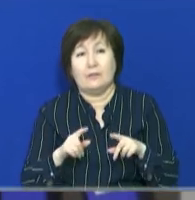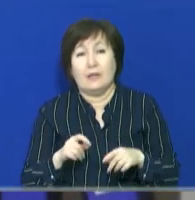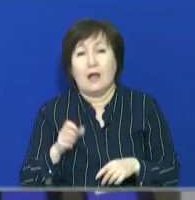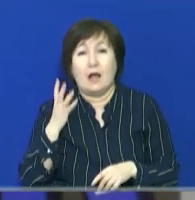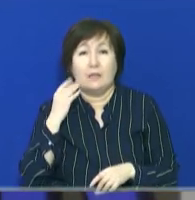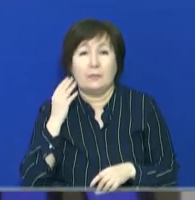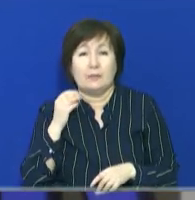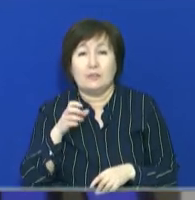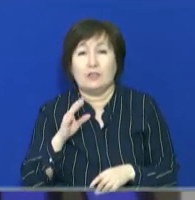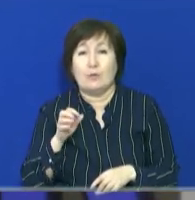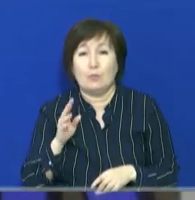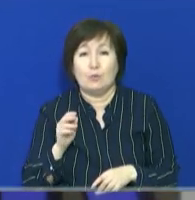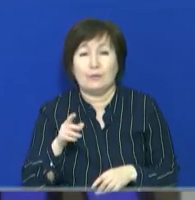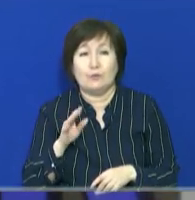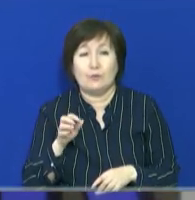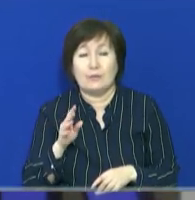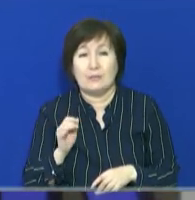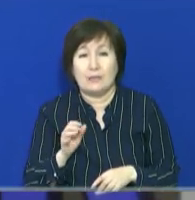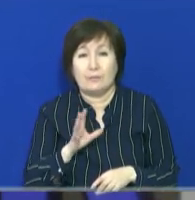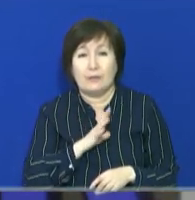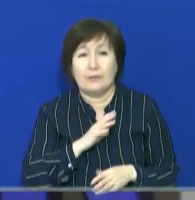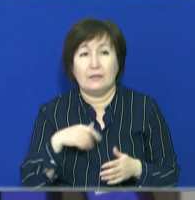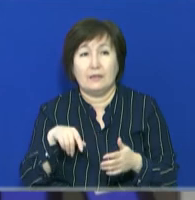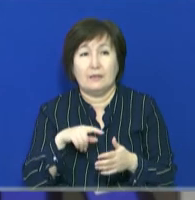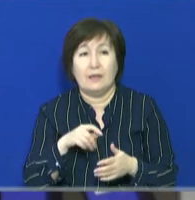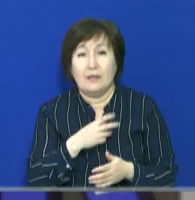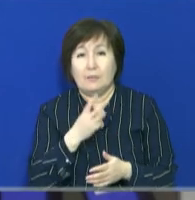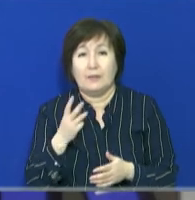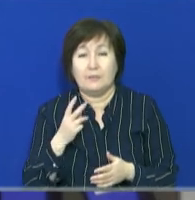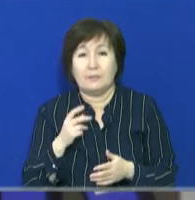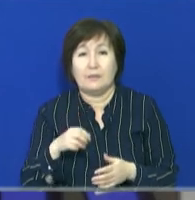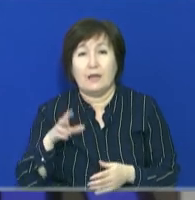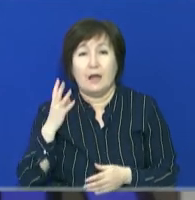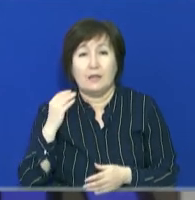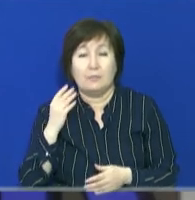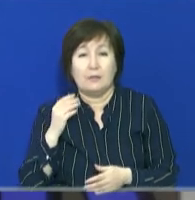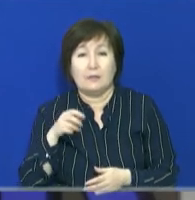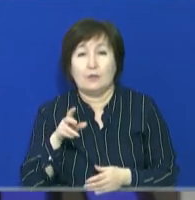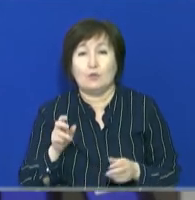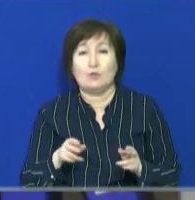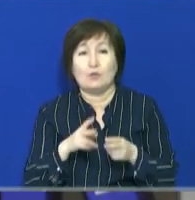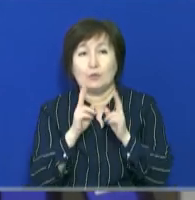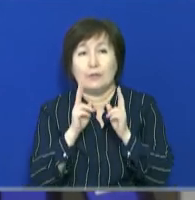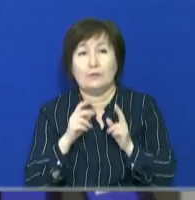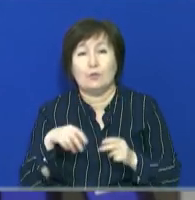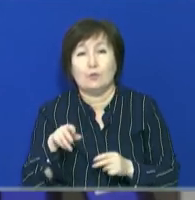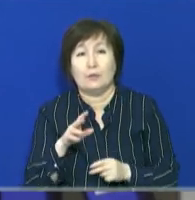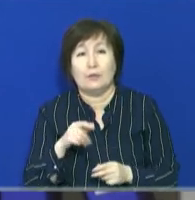Жамбыл, Түркістан, Қызылорда облыстарынан сондай-ақ мына Алматы қаласы мен Нұр-Сұлтан қаласынан келіп қоныс аударып